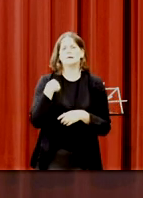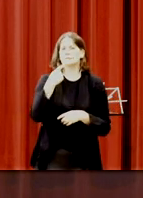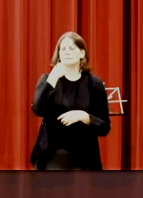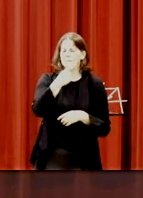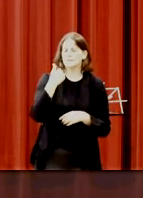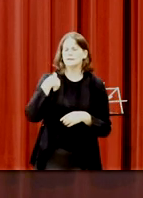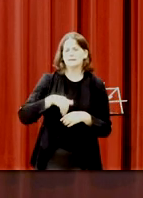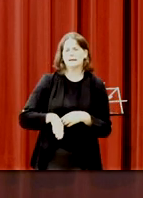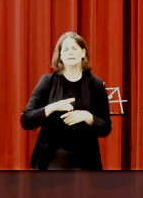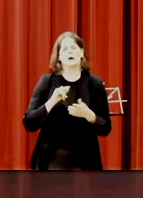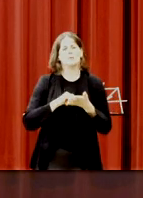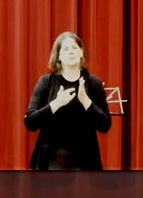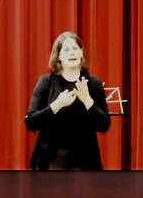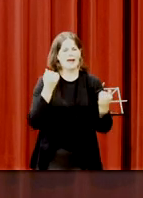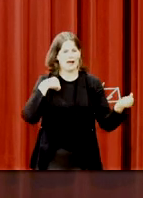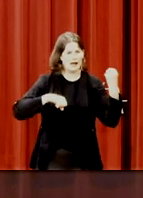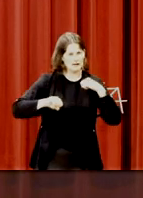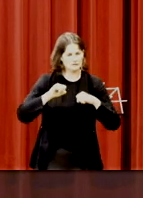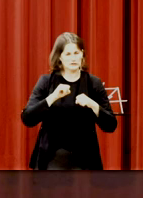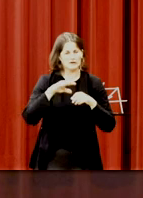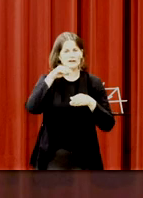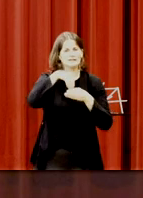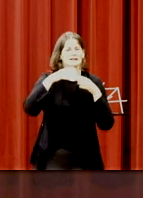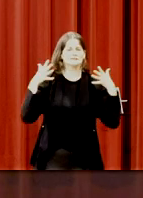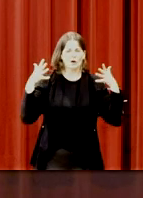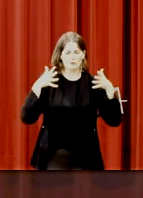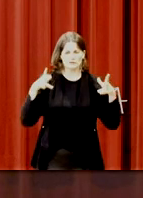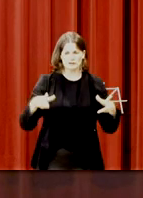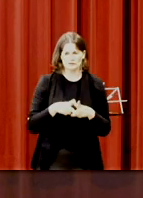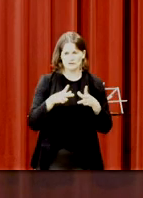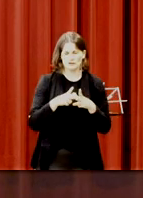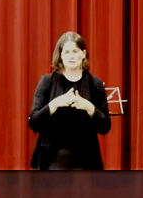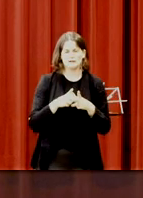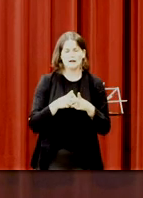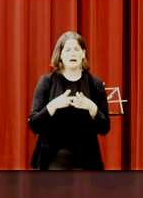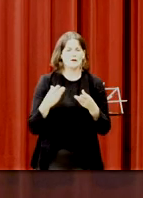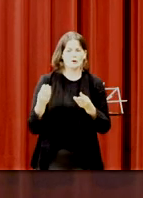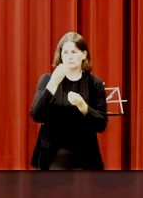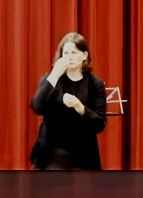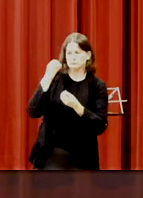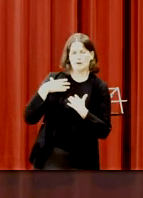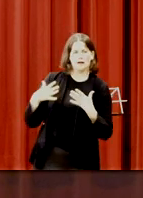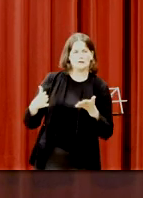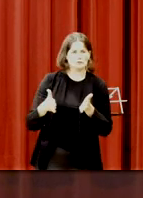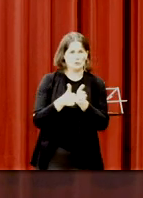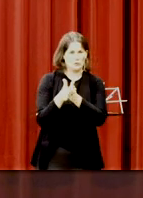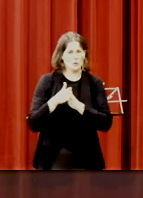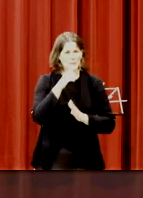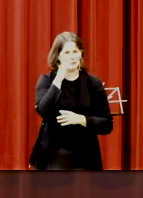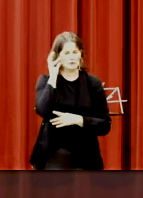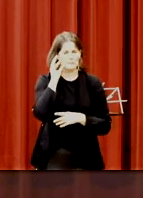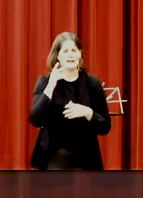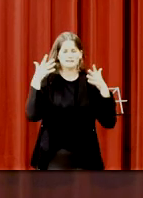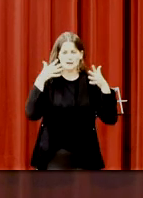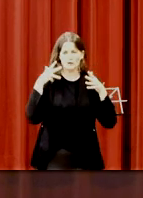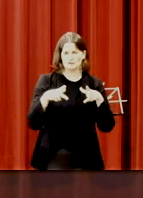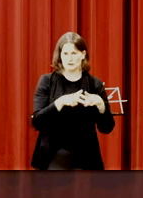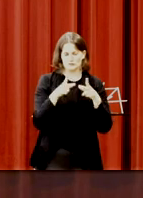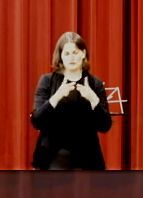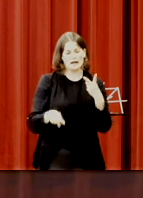Social. La segona ocasió va ser motiu de la inauguració del sistema universitari català, que va tenir lloc aquí mateix,